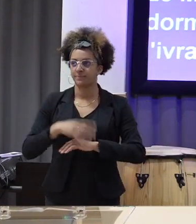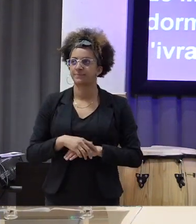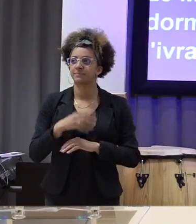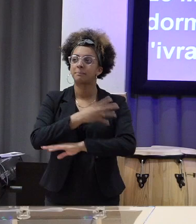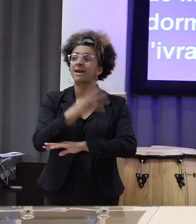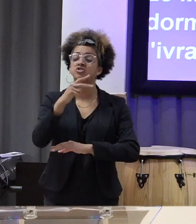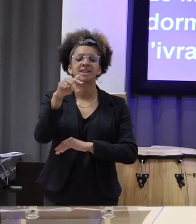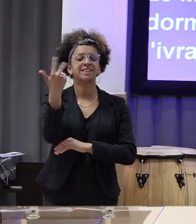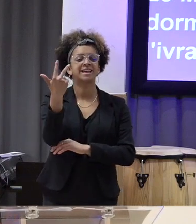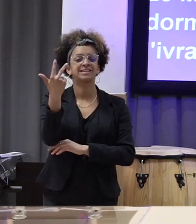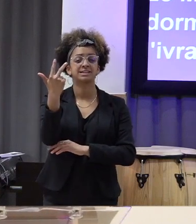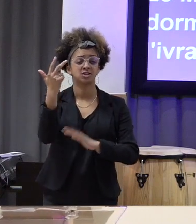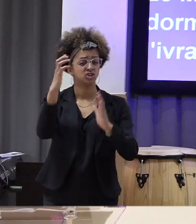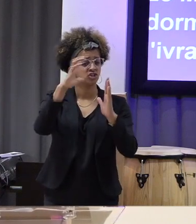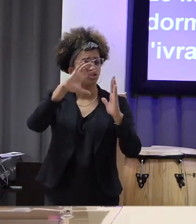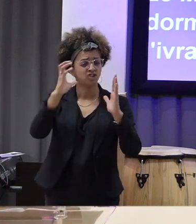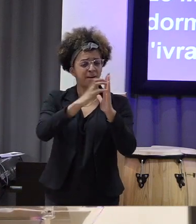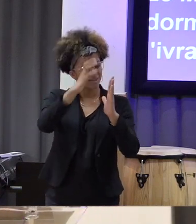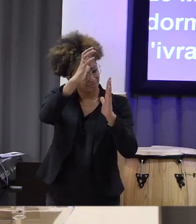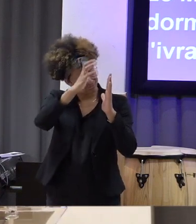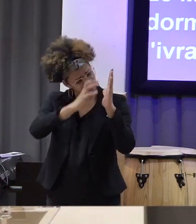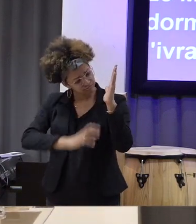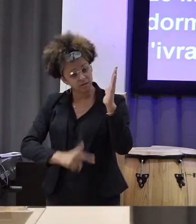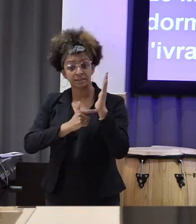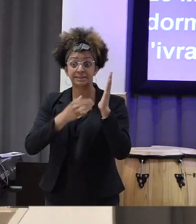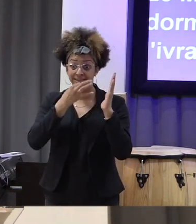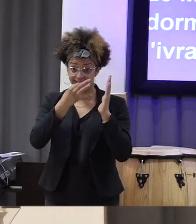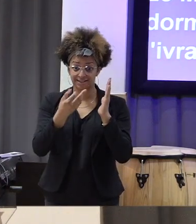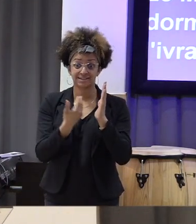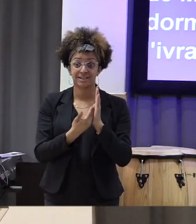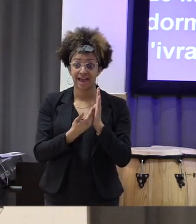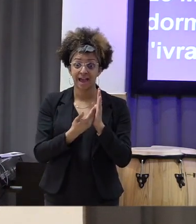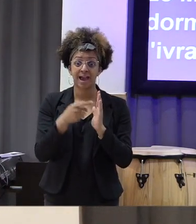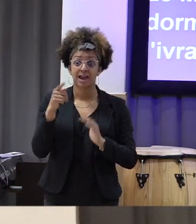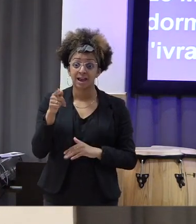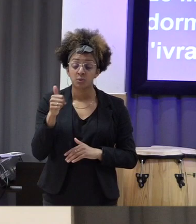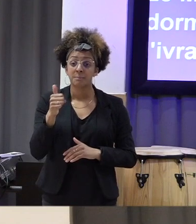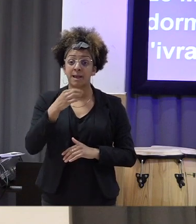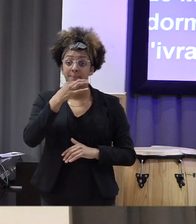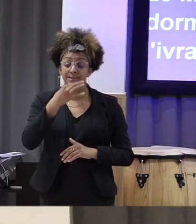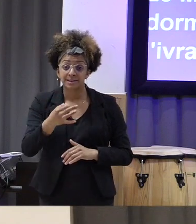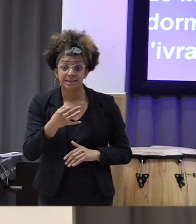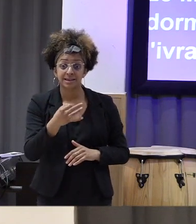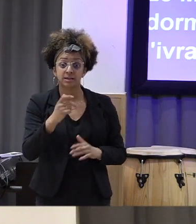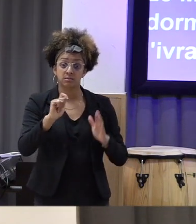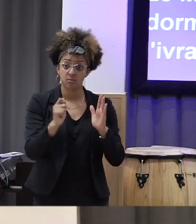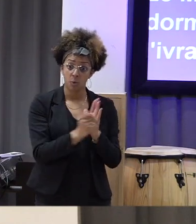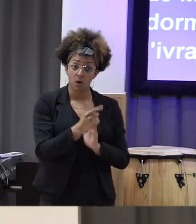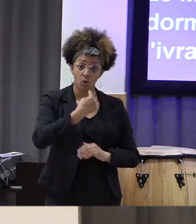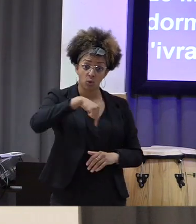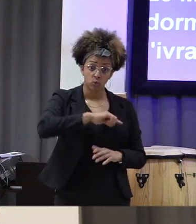de Matthieu 13. C'est ce que ça résume. Le mal se développe pendant qu'on dort.